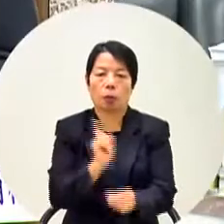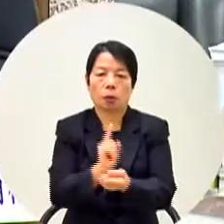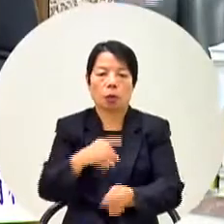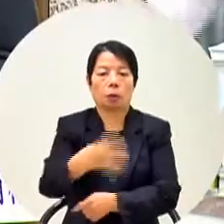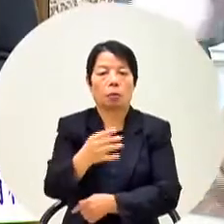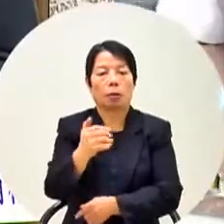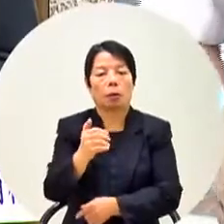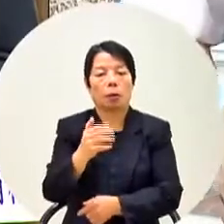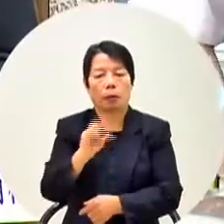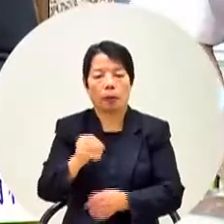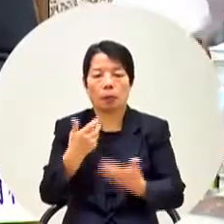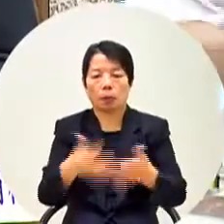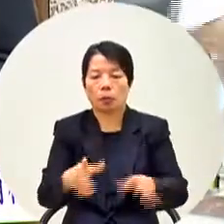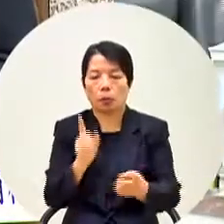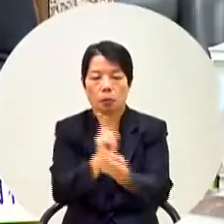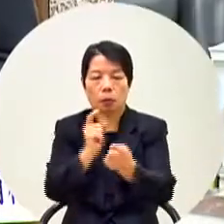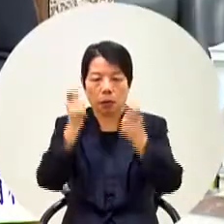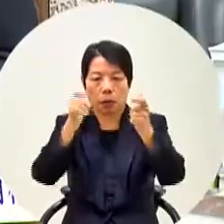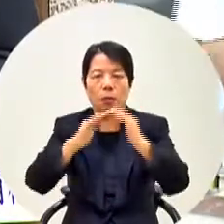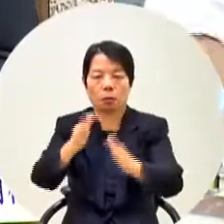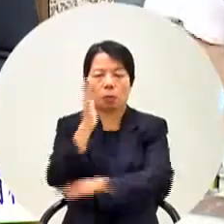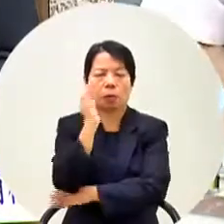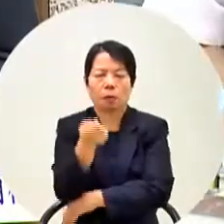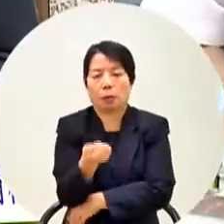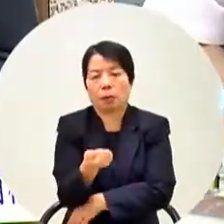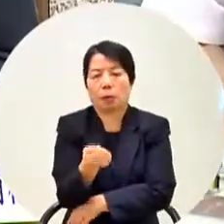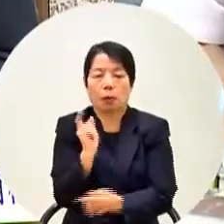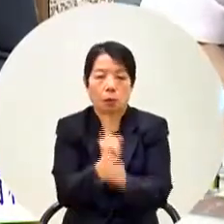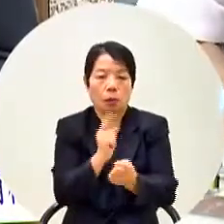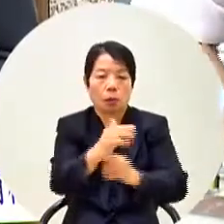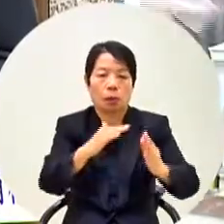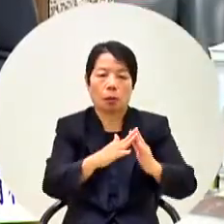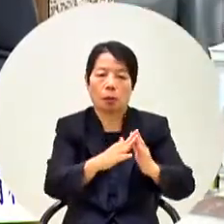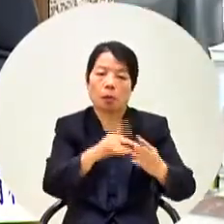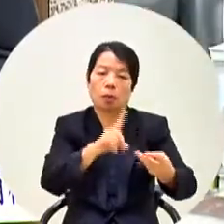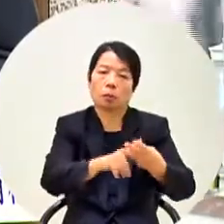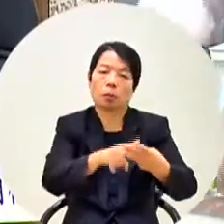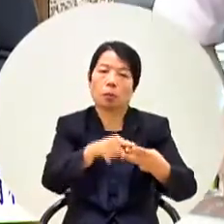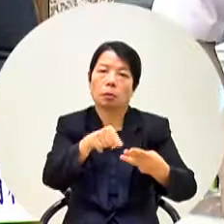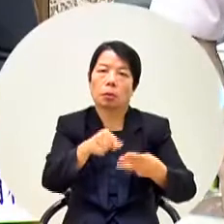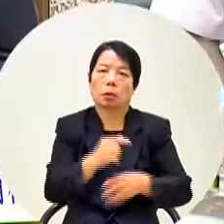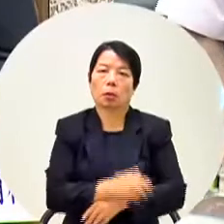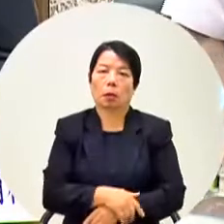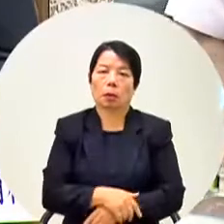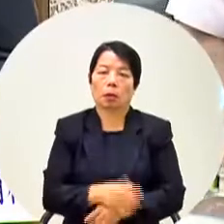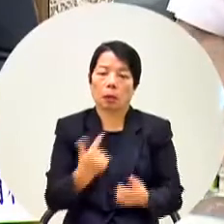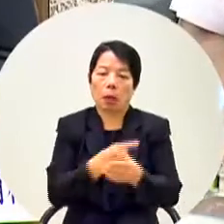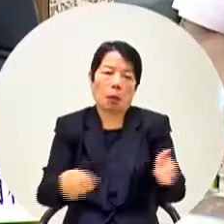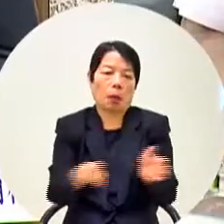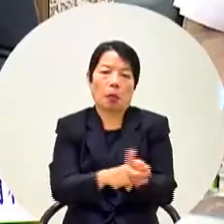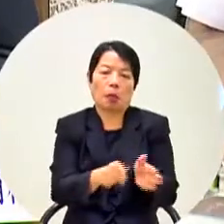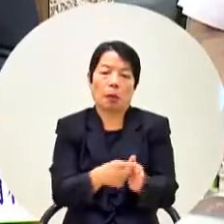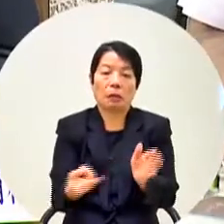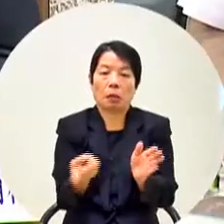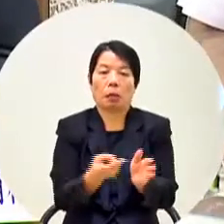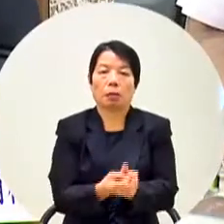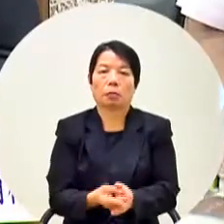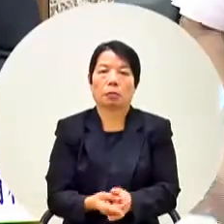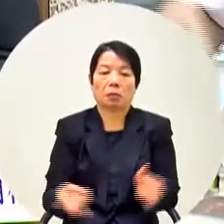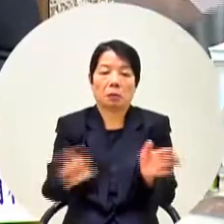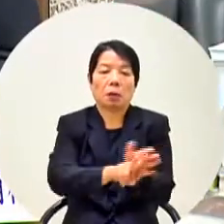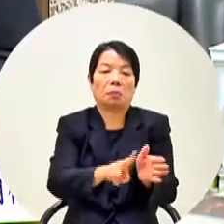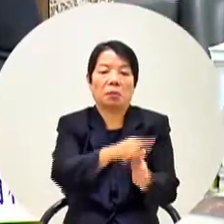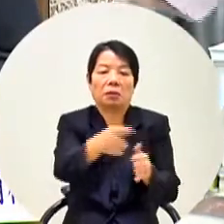政府一屁屁啊啦，对迄间厝的厝主，我甲你讲啦。有当时啊，两四人存无去400几万啦，